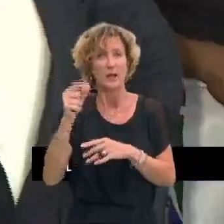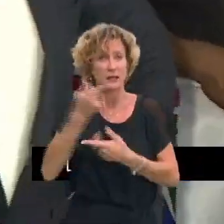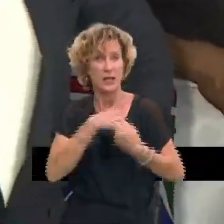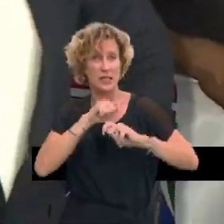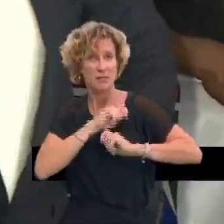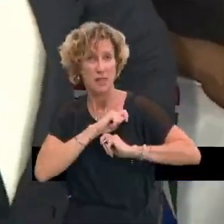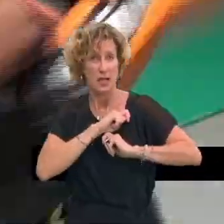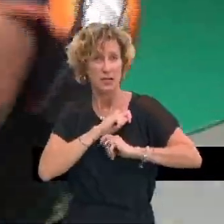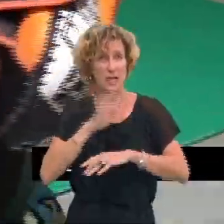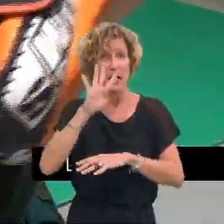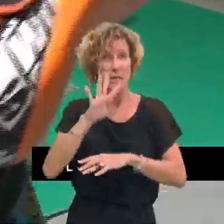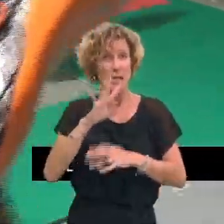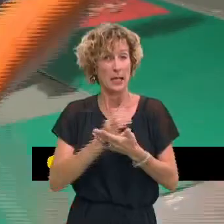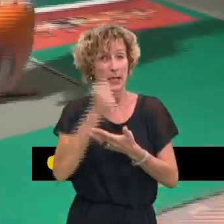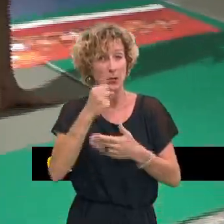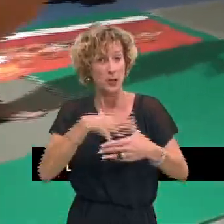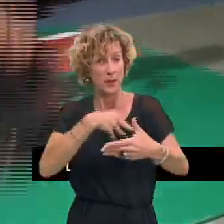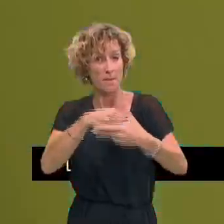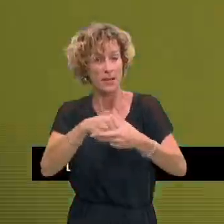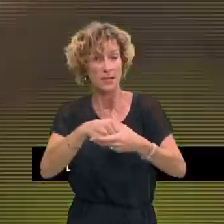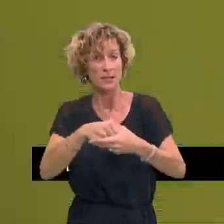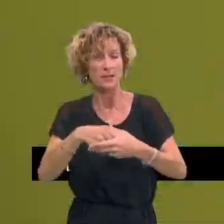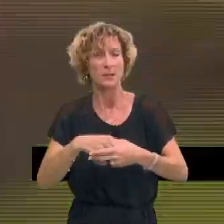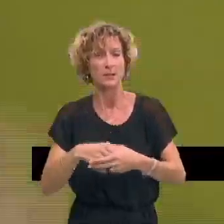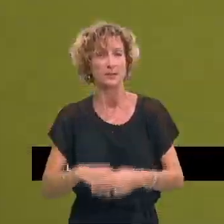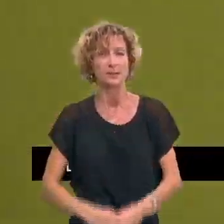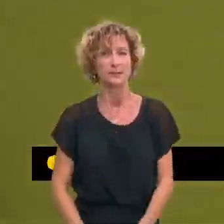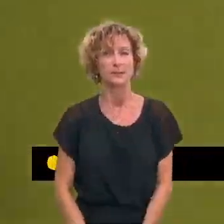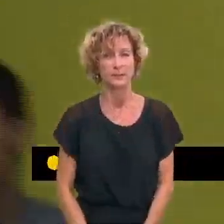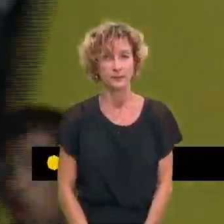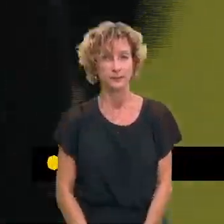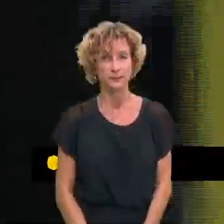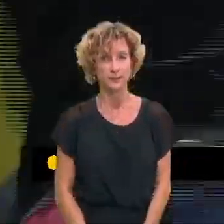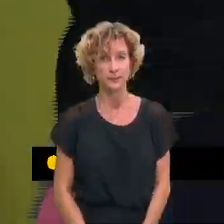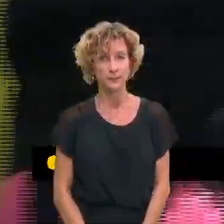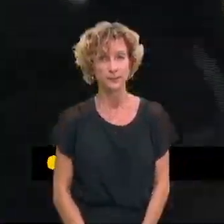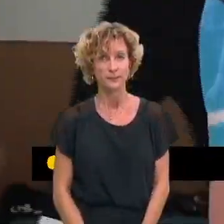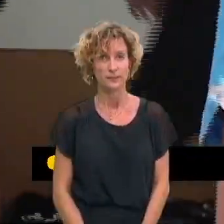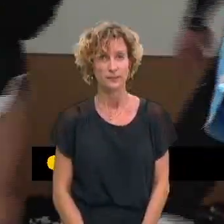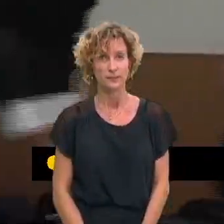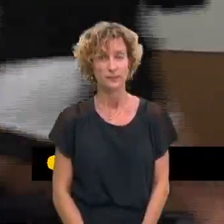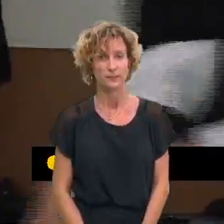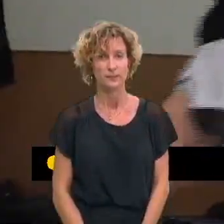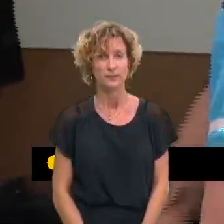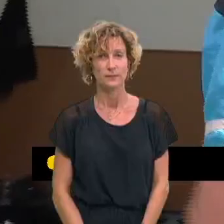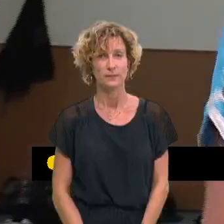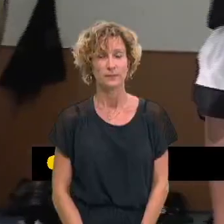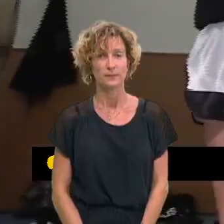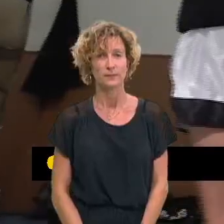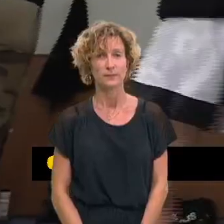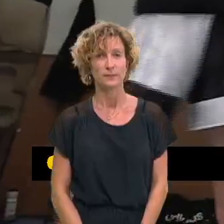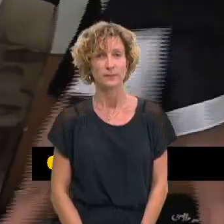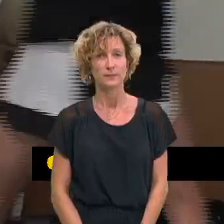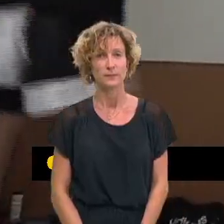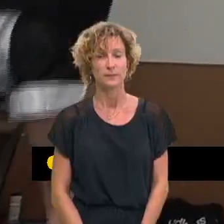Corpei, Raipin, Naxos, Kazambo et Roman Papaya face à l'Espagnol Martin. 2e sortie majeure pour le Sainte-Suzanien.